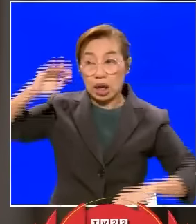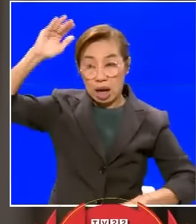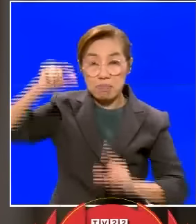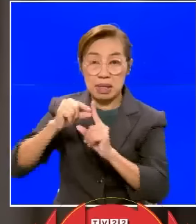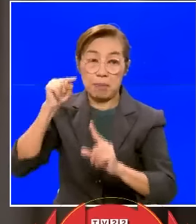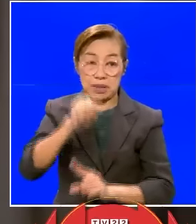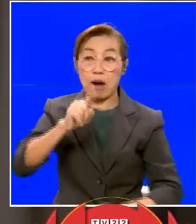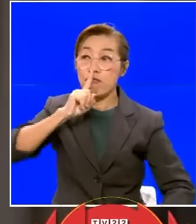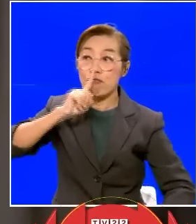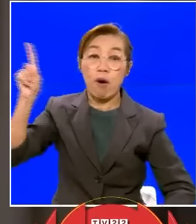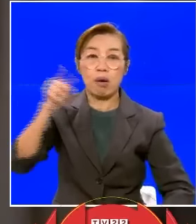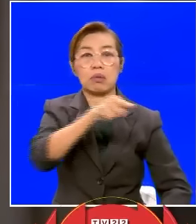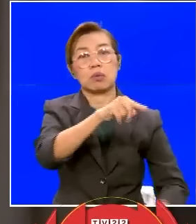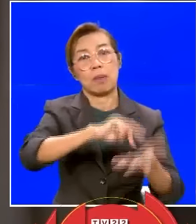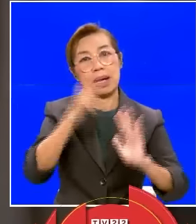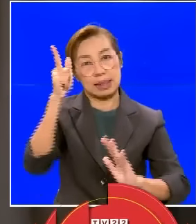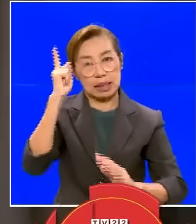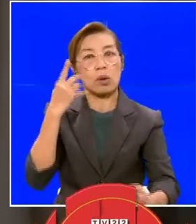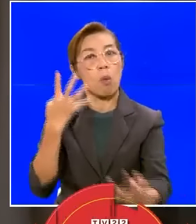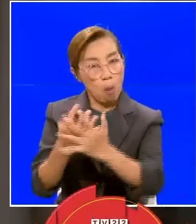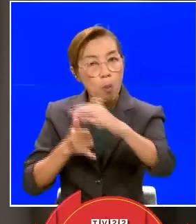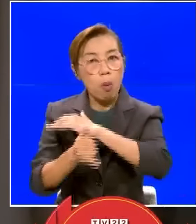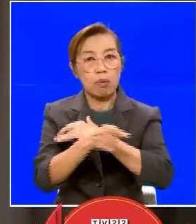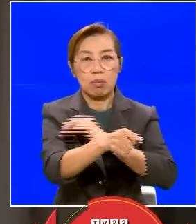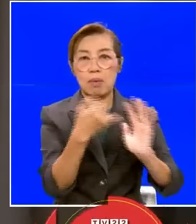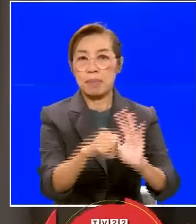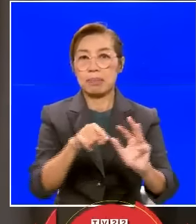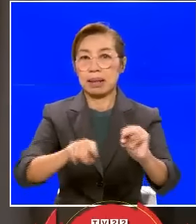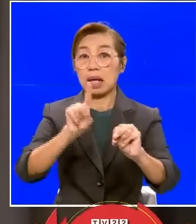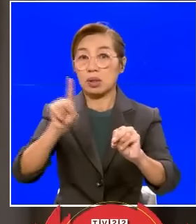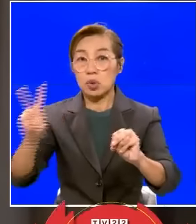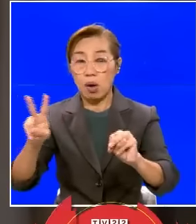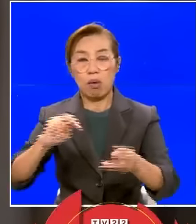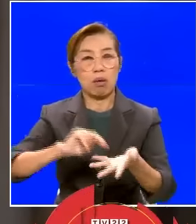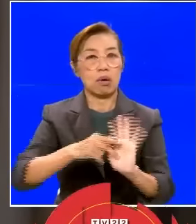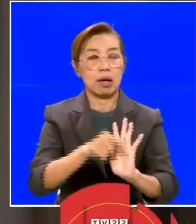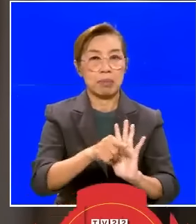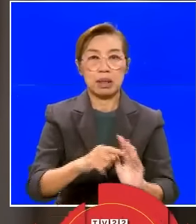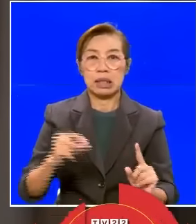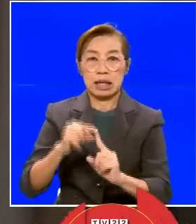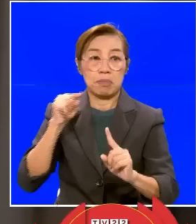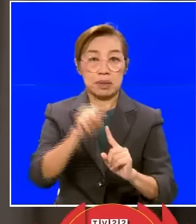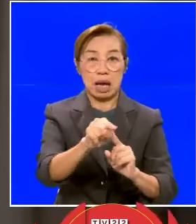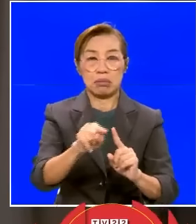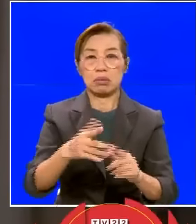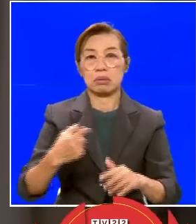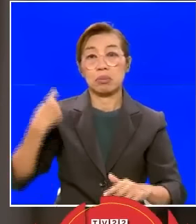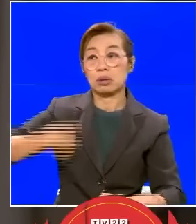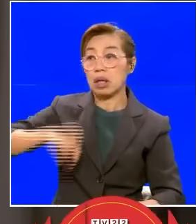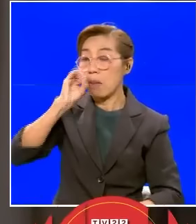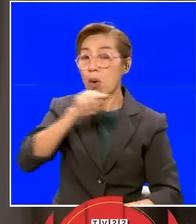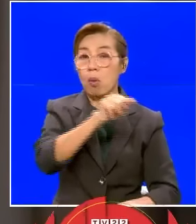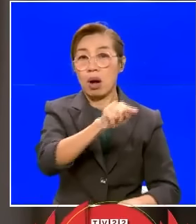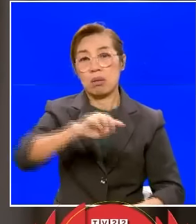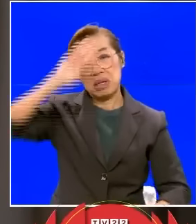สูงสุดมีคำสั่งฟ้องอดีตนายกทักษิณข้อหามาตรา112ไม่เลื่อนการมีคำสั่งตามคำร้องของทนายที่บอกคุณทักษิณป่วย